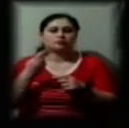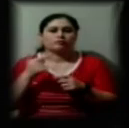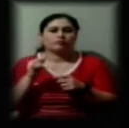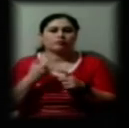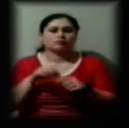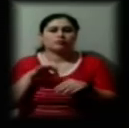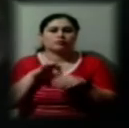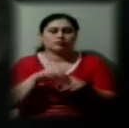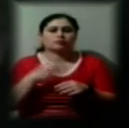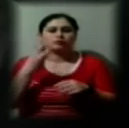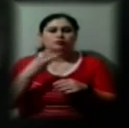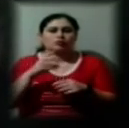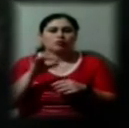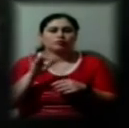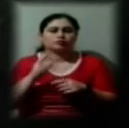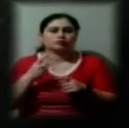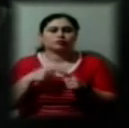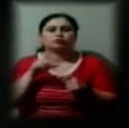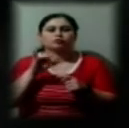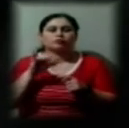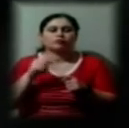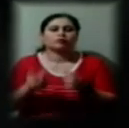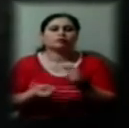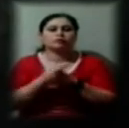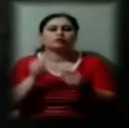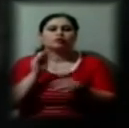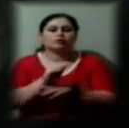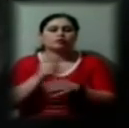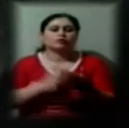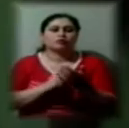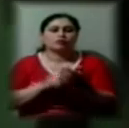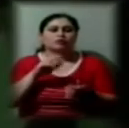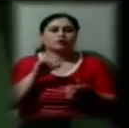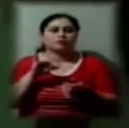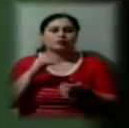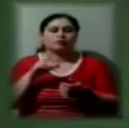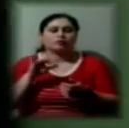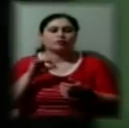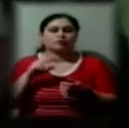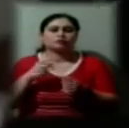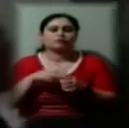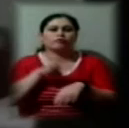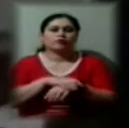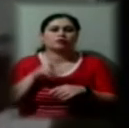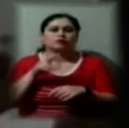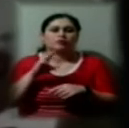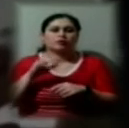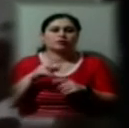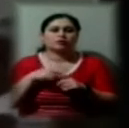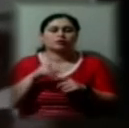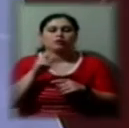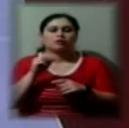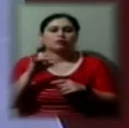30 обшуків, зокрема з метою виявлення додаткових доказів у кримінальному впровадженні за фактом нападу на громадську діячку Катерину